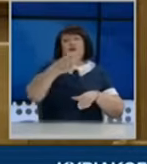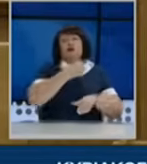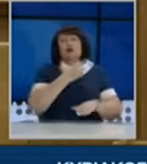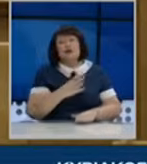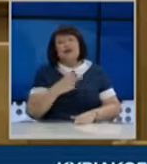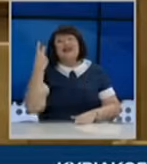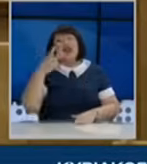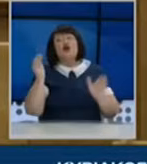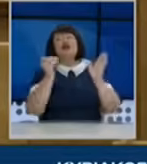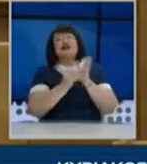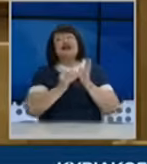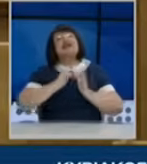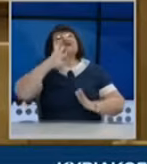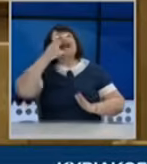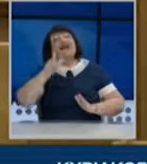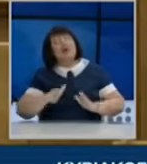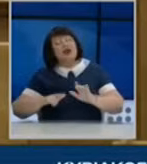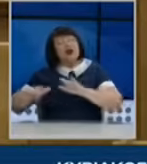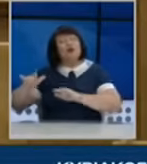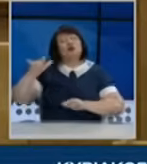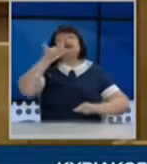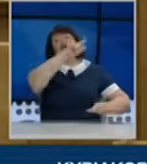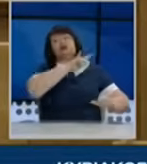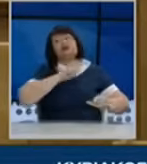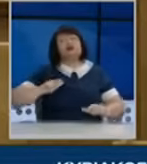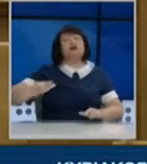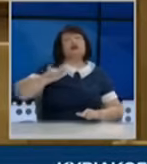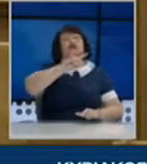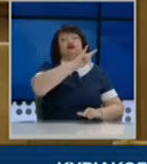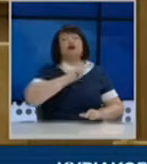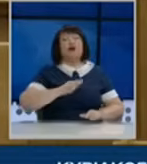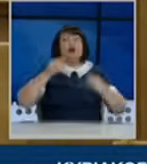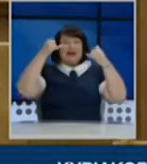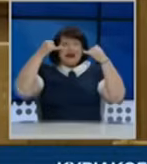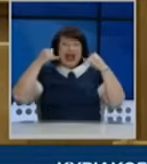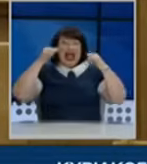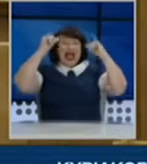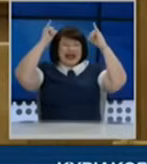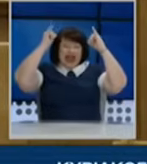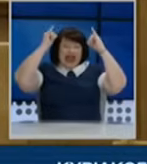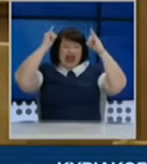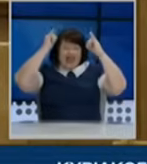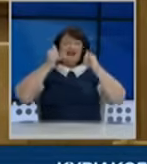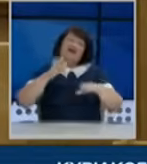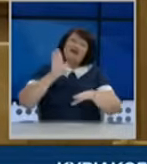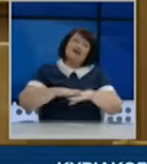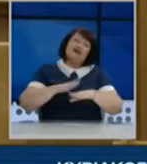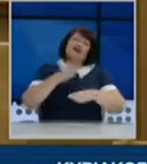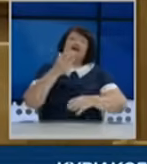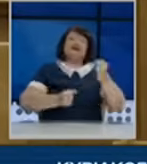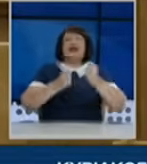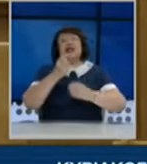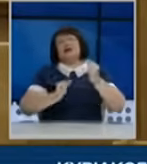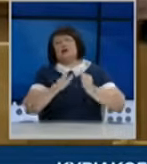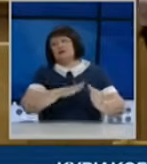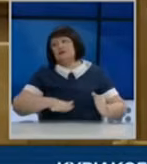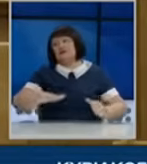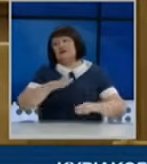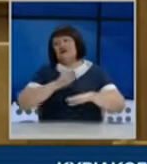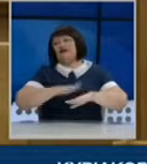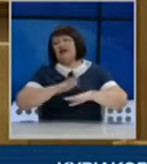στον πλανήτη κάθε μέρα, αλλά μας φταίει όταν παίρνεται η αγελάδα. Έτσι. Όταν παίρνεται η αγελάδα,